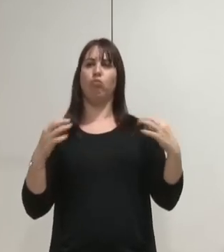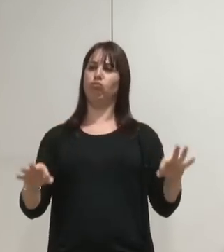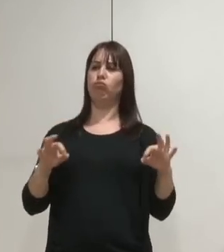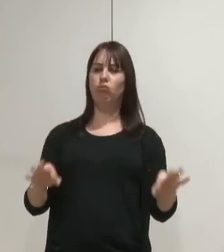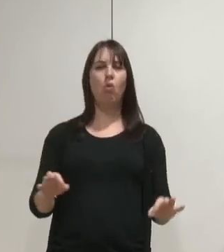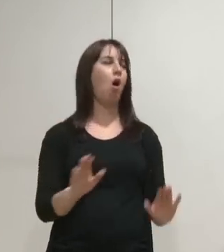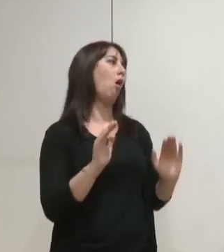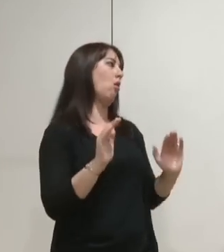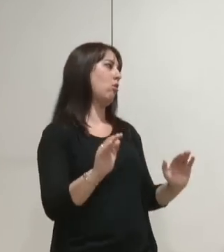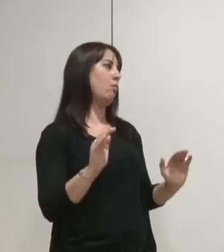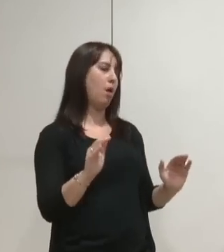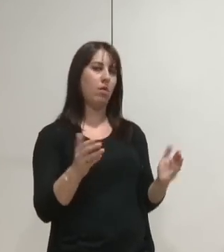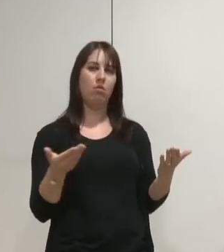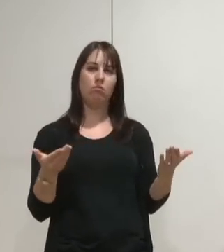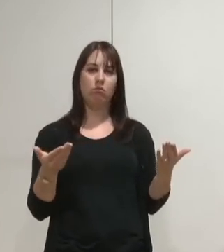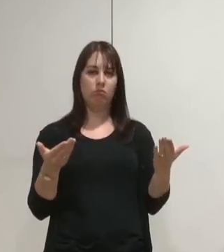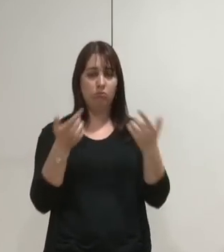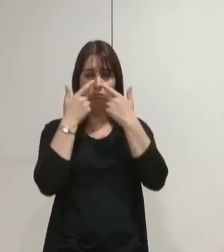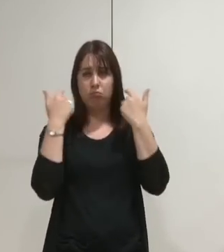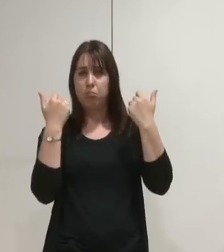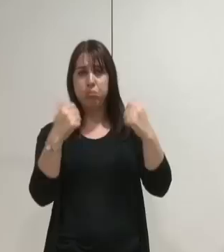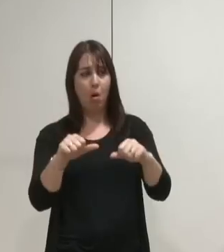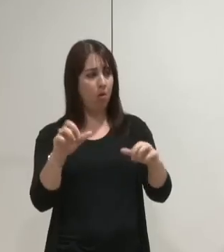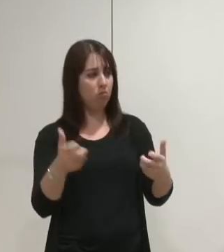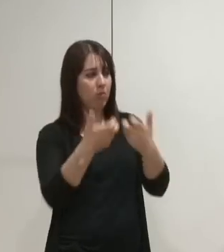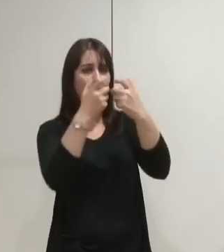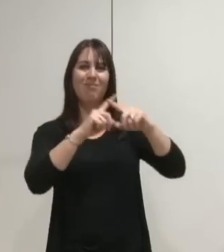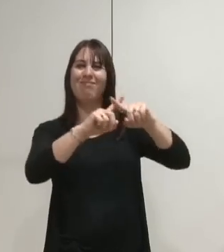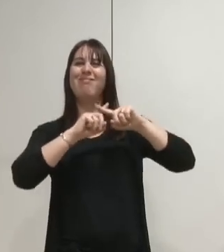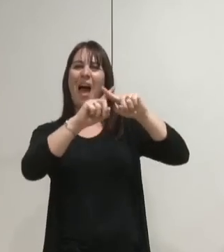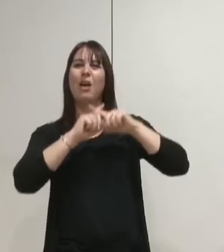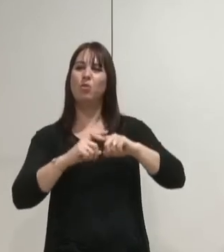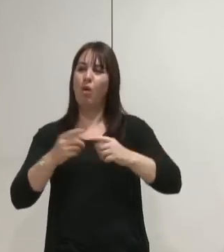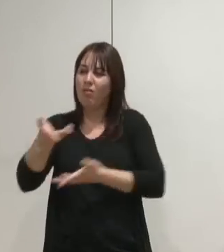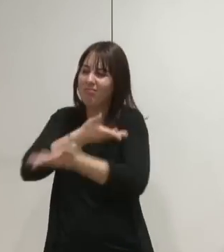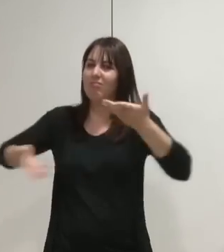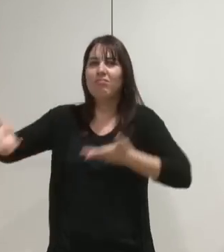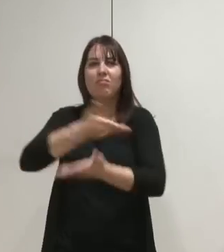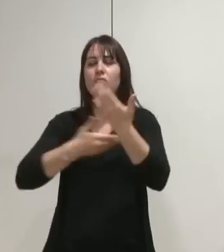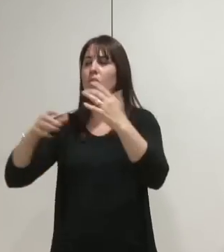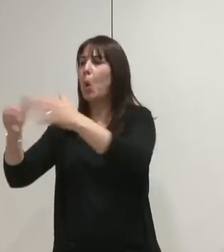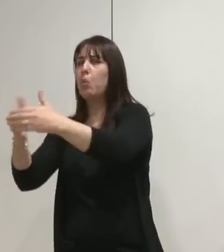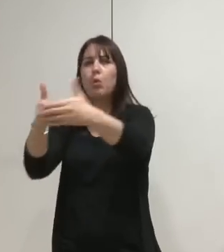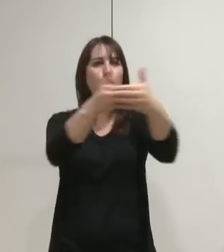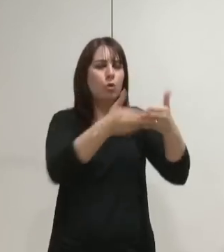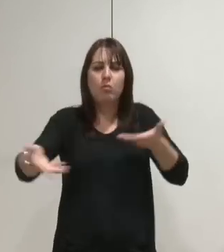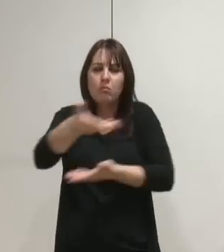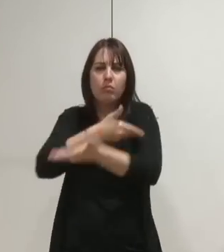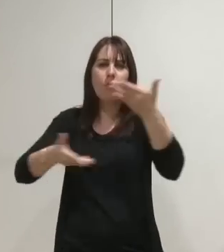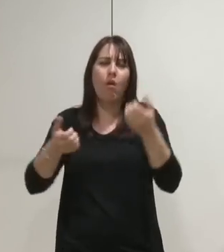bien je crois que nous avons là à travers les arguments qui ont été développés par les uns et par les autres